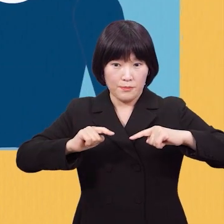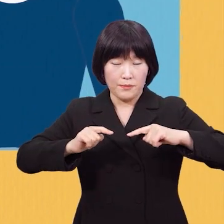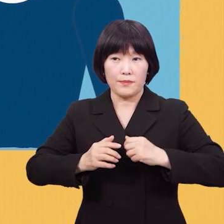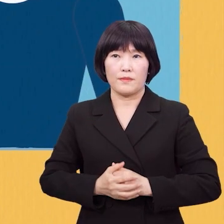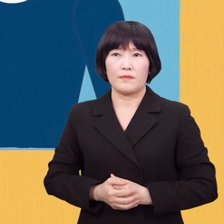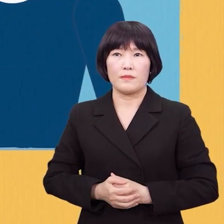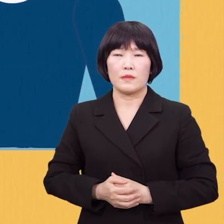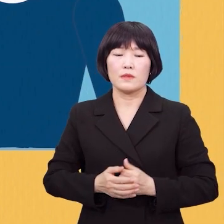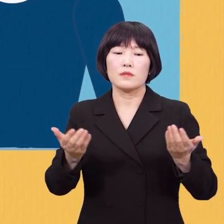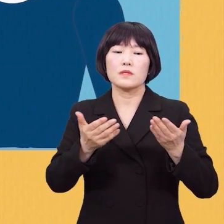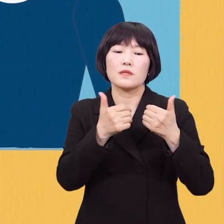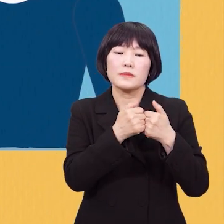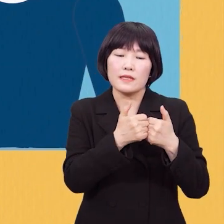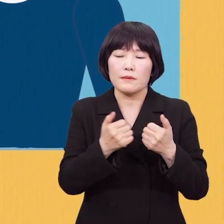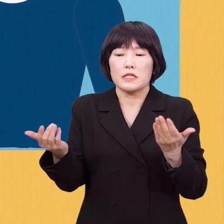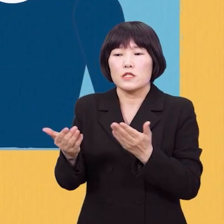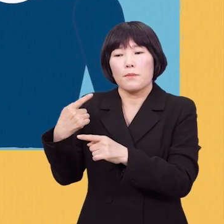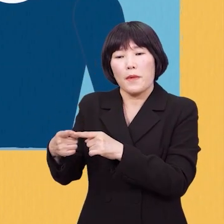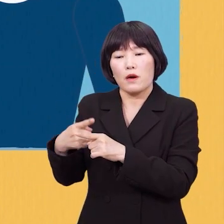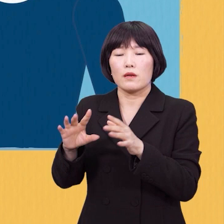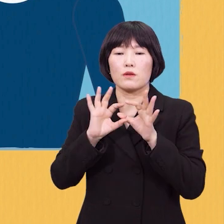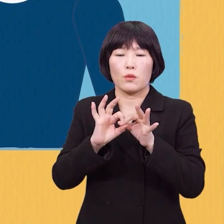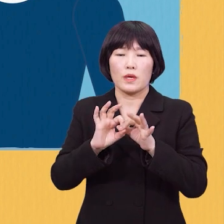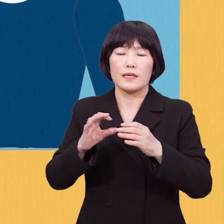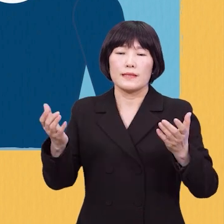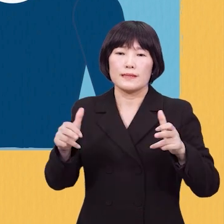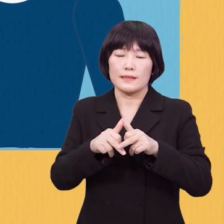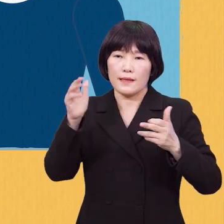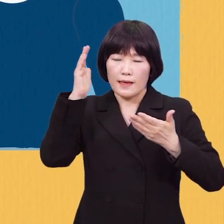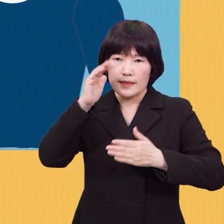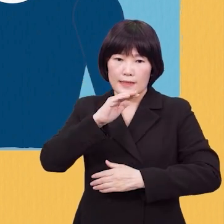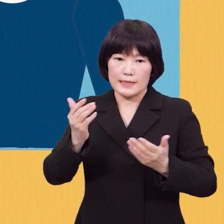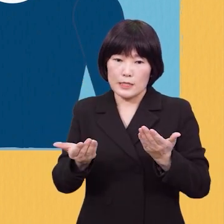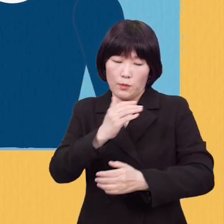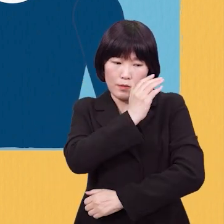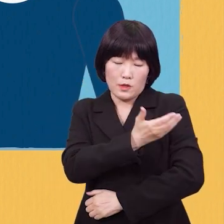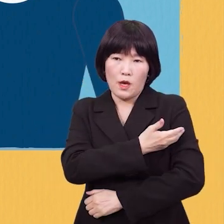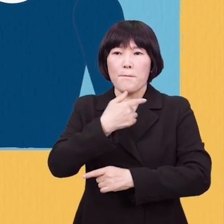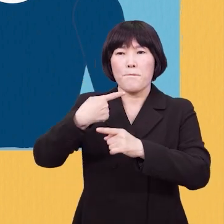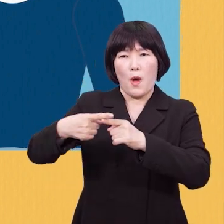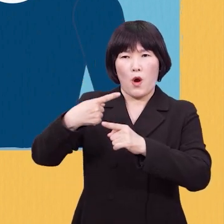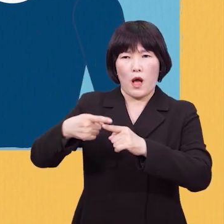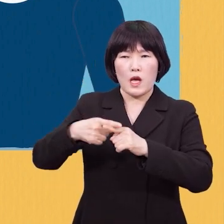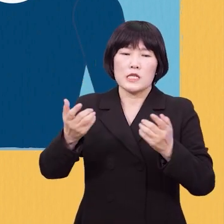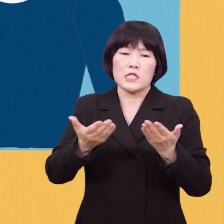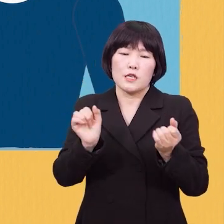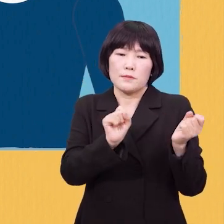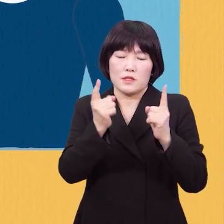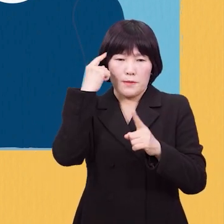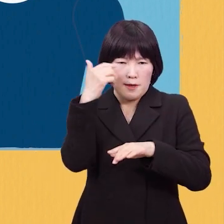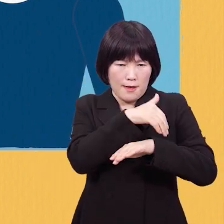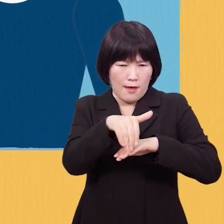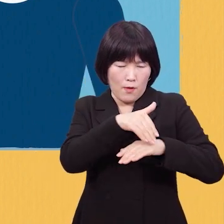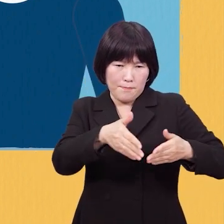직업상담과 직업평가를 통해 장애학생의 직업 능력을 분석하여 직업 재활 계획을 수립하고